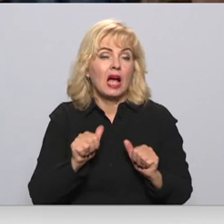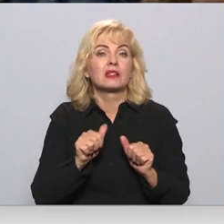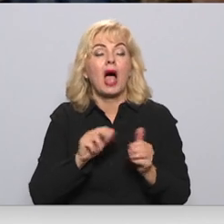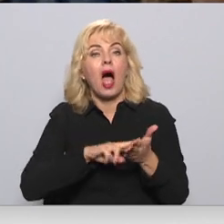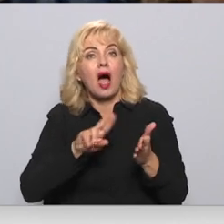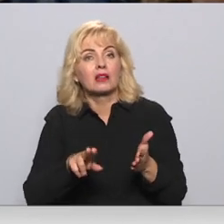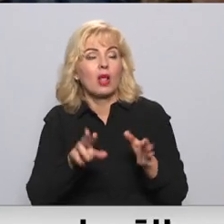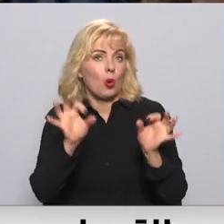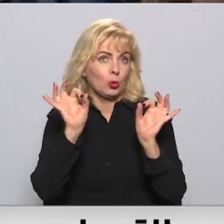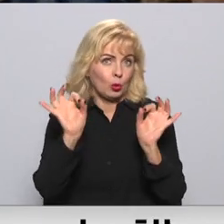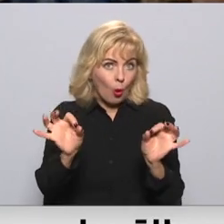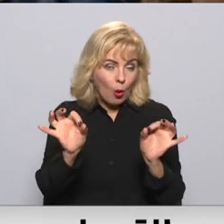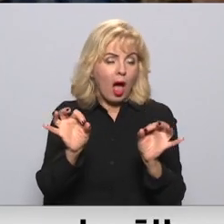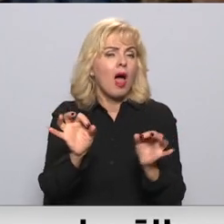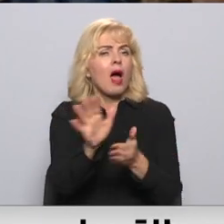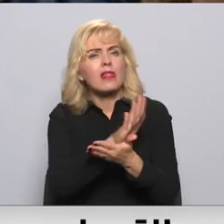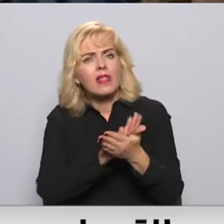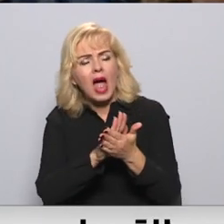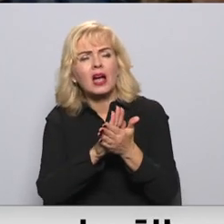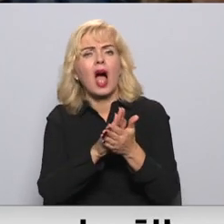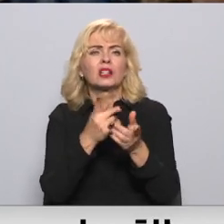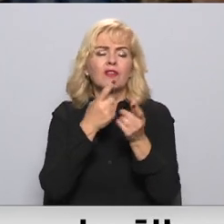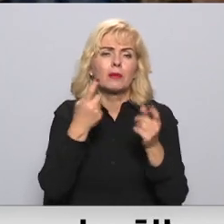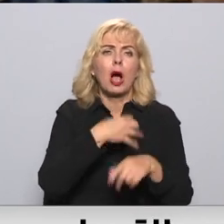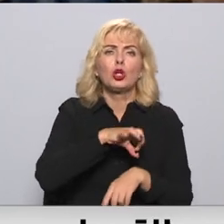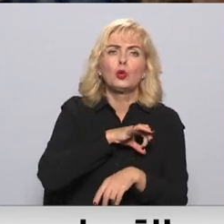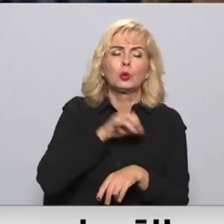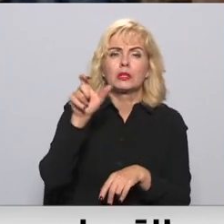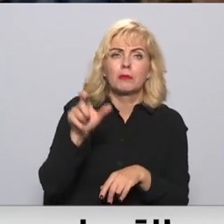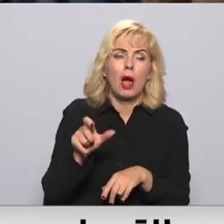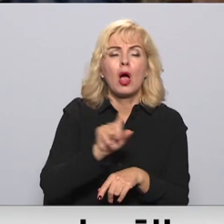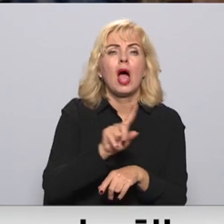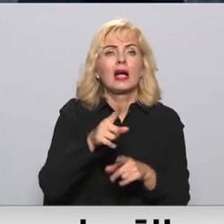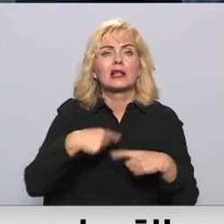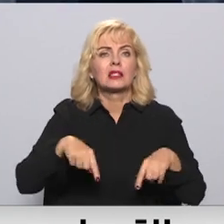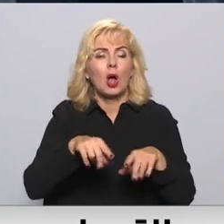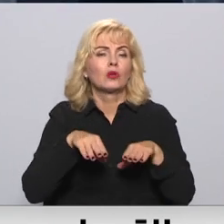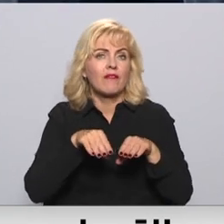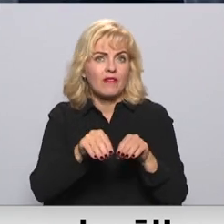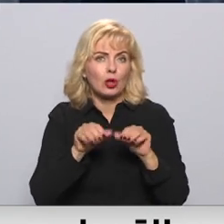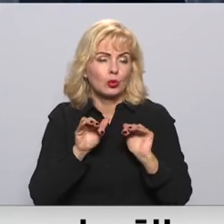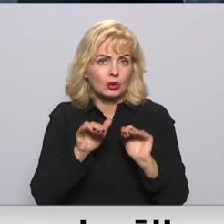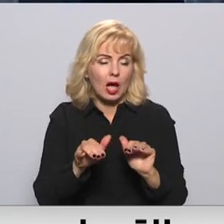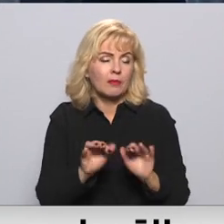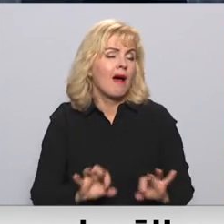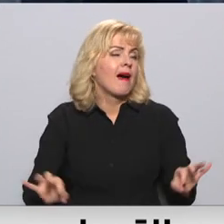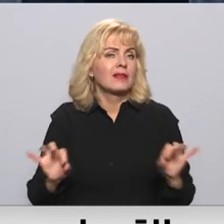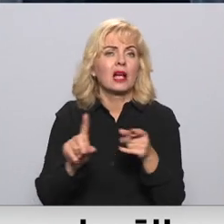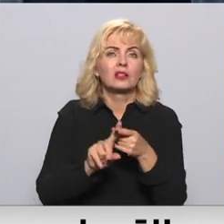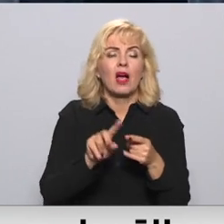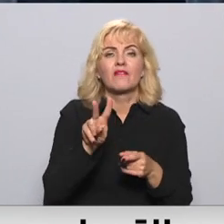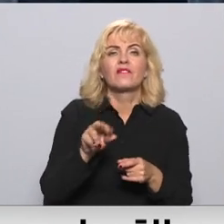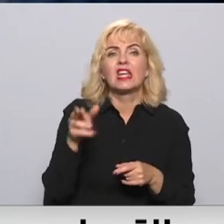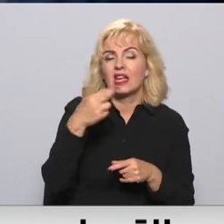nebija nekādas informācijas par juridiskām personām, kas šī teritorijā veiktu darbību. Nekādas saistības ar valsts